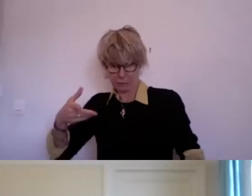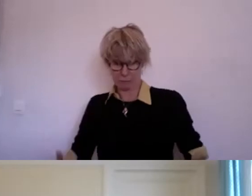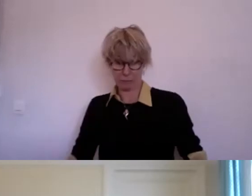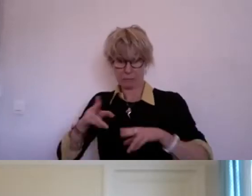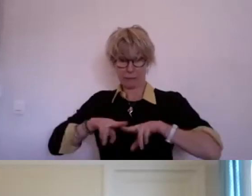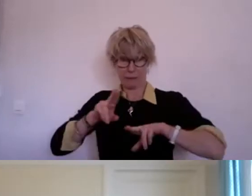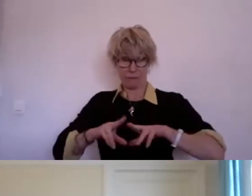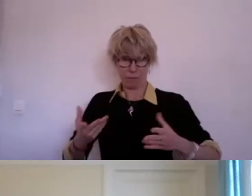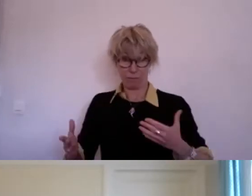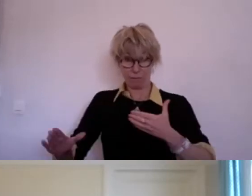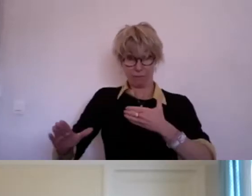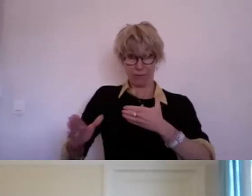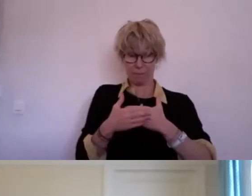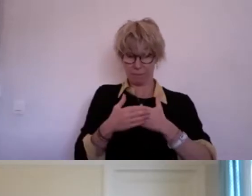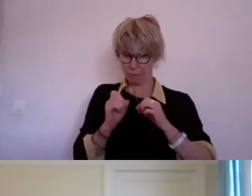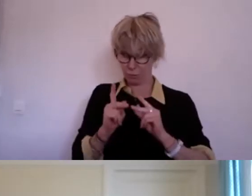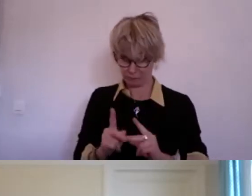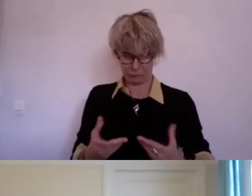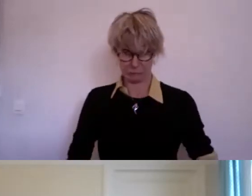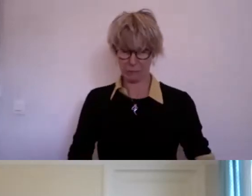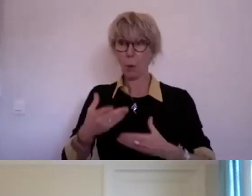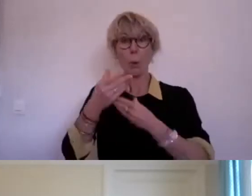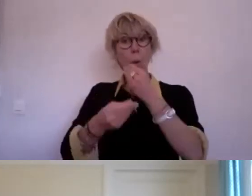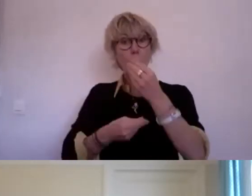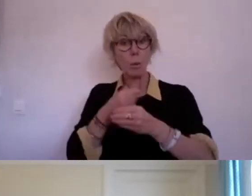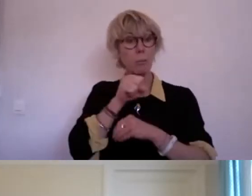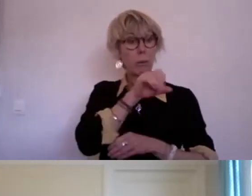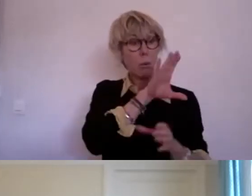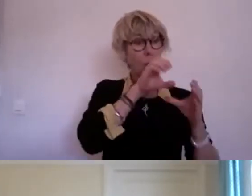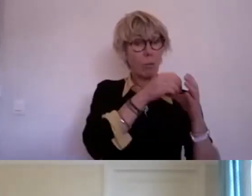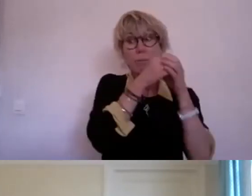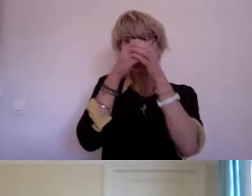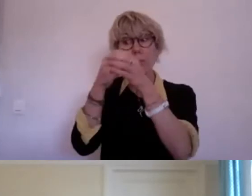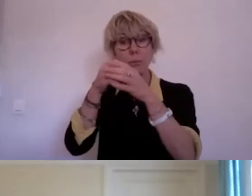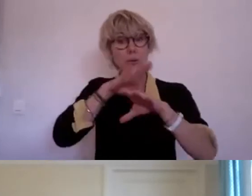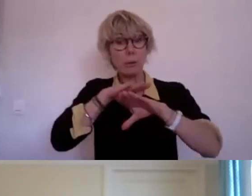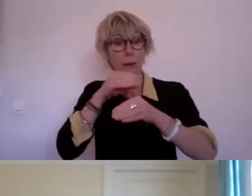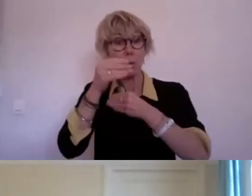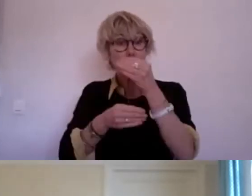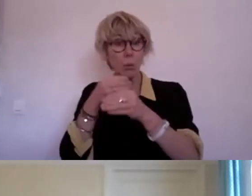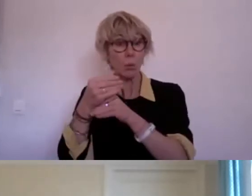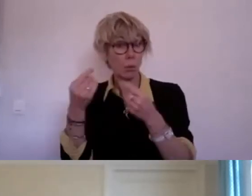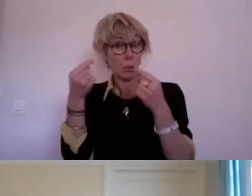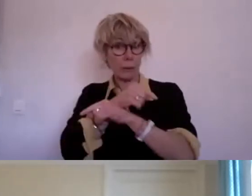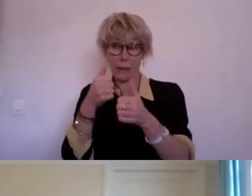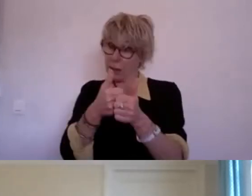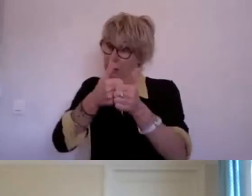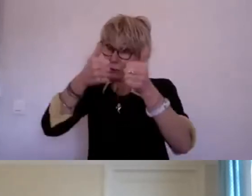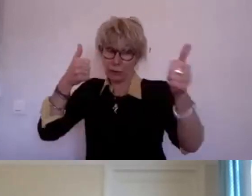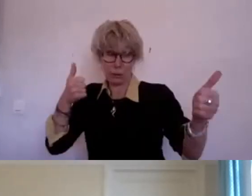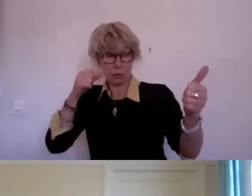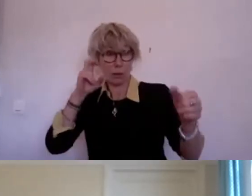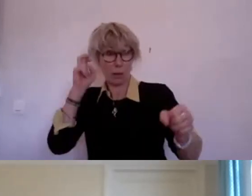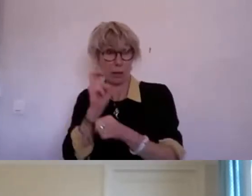mais également effectivement de la visio, puisque nous savons maintenant que nous touchons un public particulier et qu'il est en demande et que nous